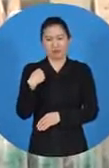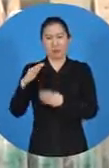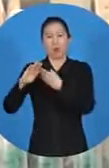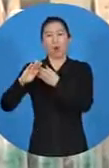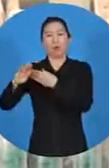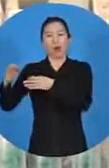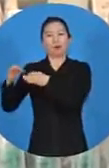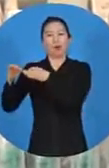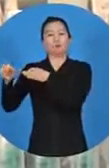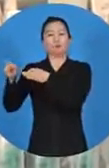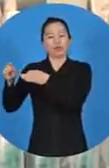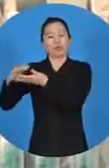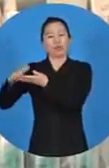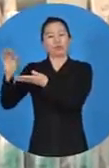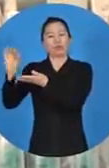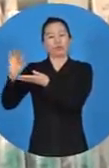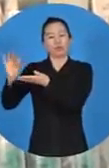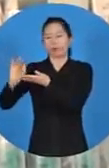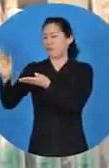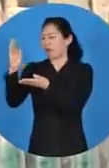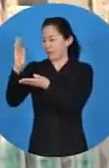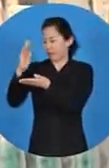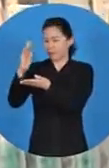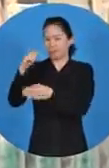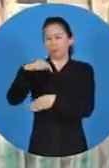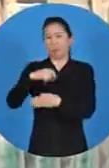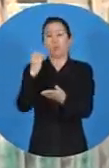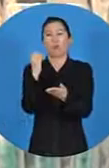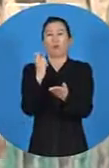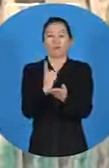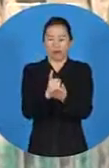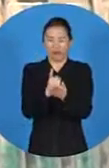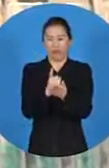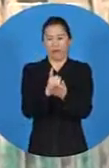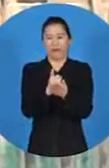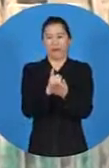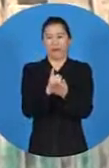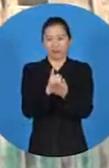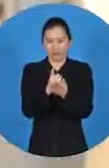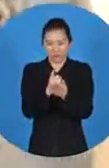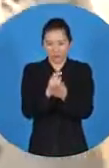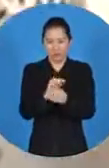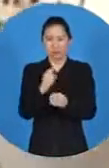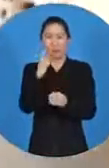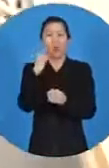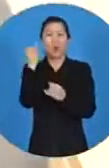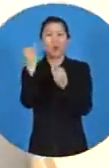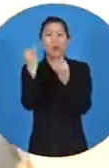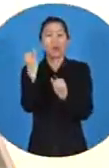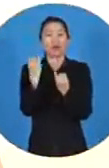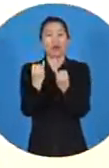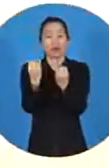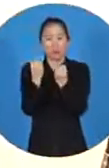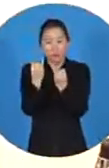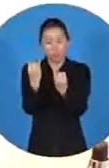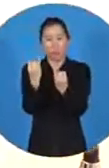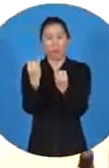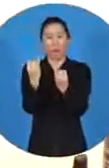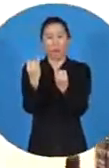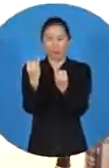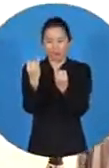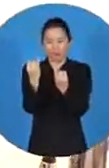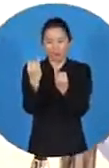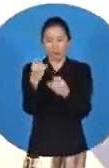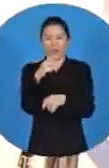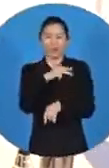からもう他のところで化粧品買おうと思ってません。だからもうずっとここです。 親子で通うこちらのお